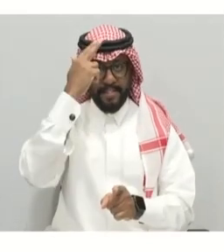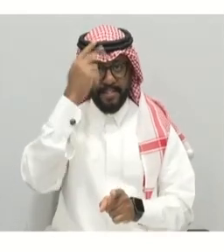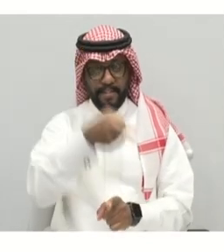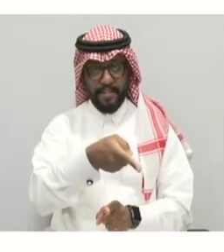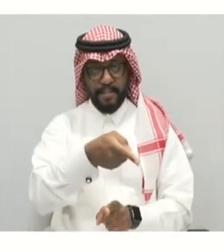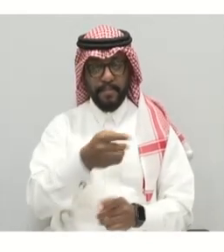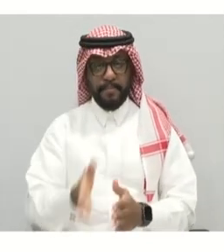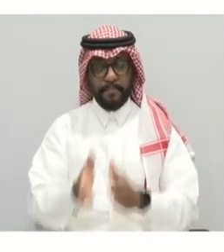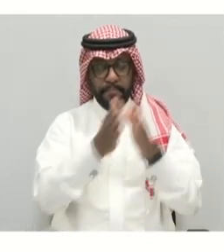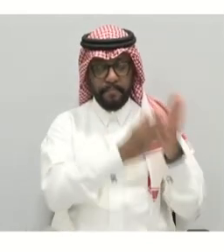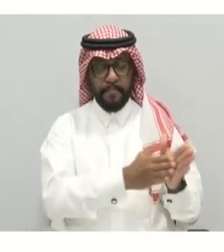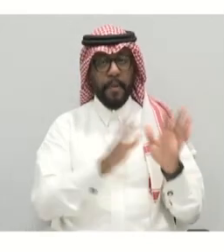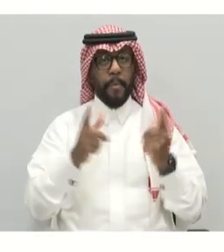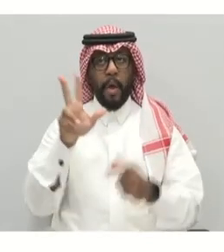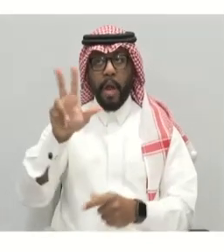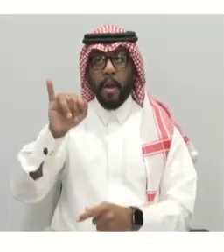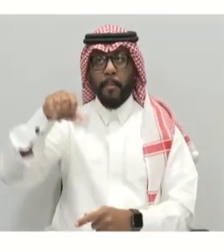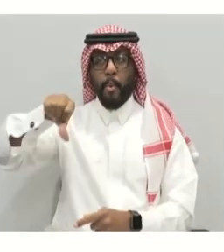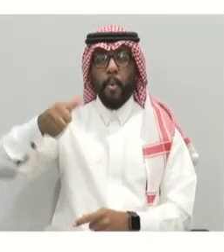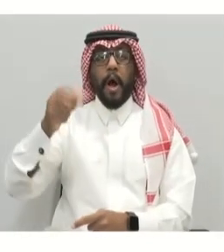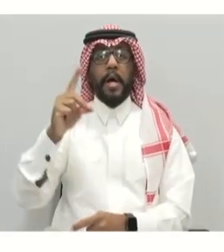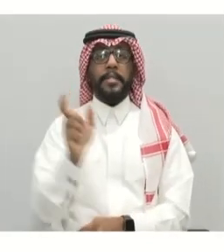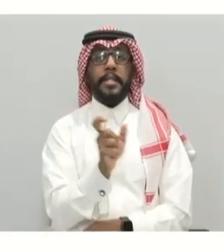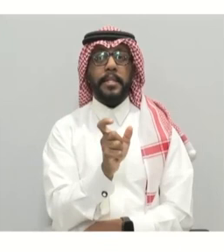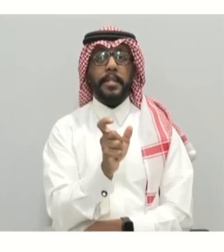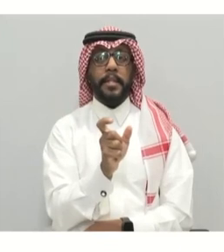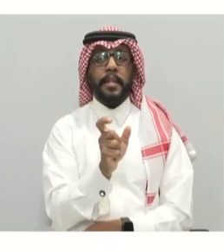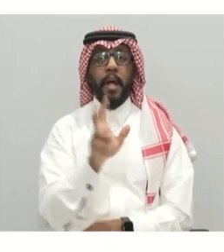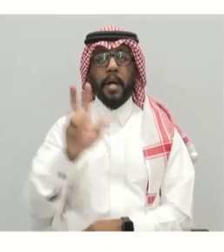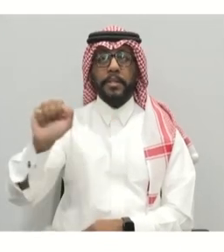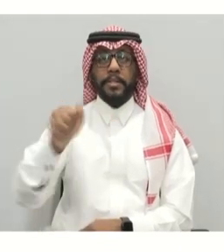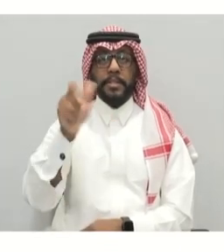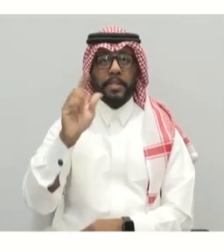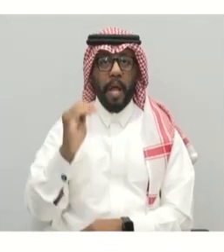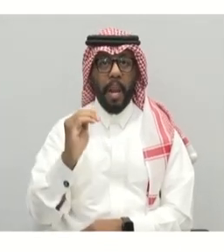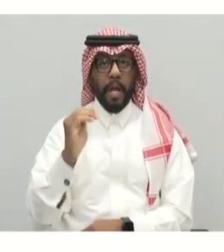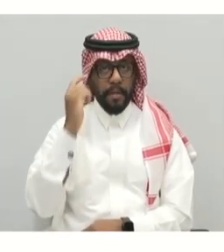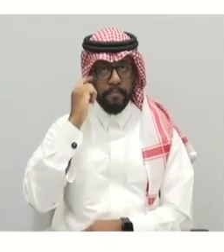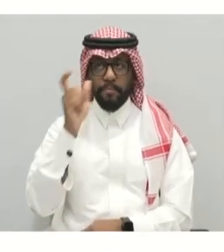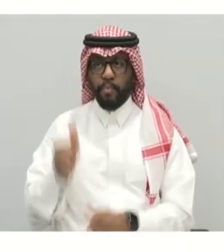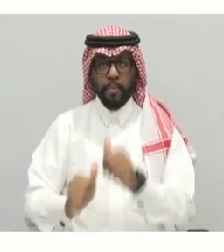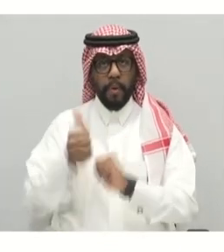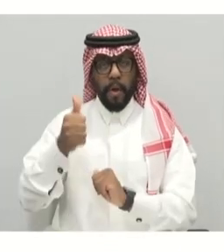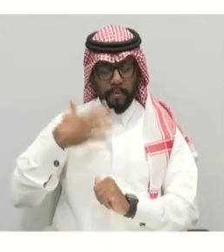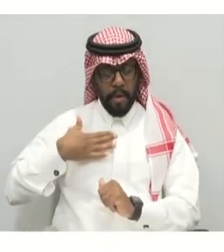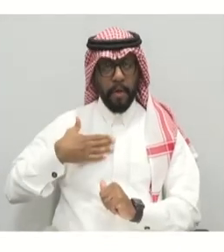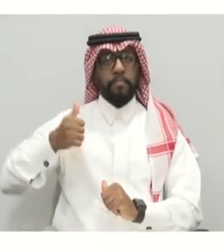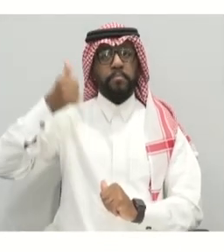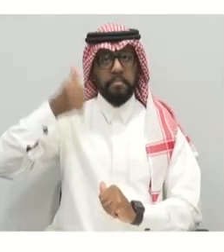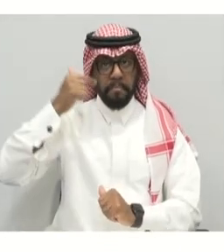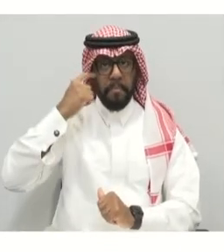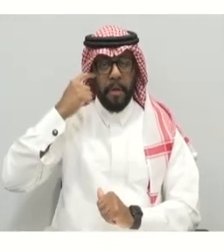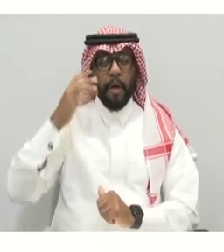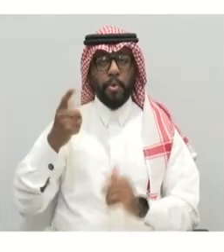هو المواطن الصالح طلابي وطالباتي هو المواطن الذي يتقيد